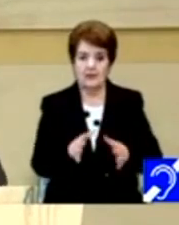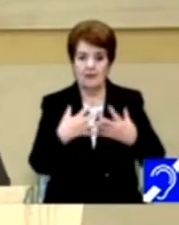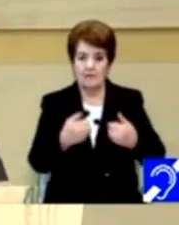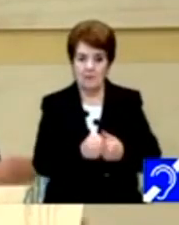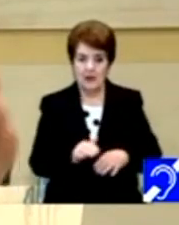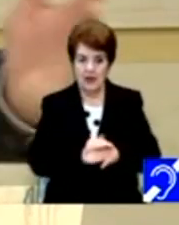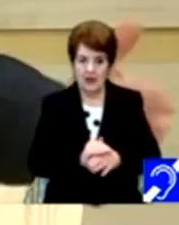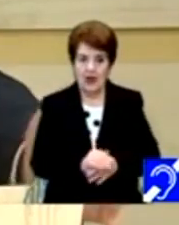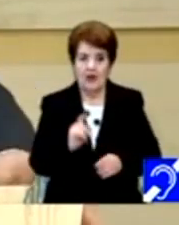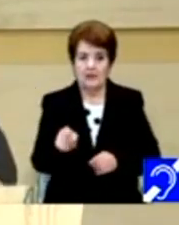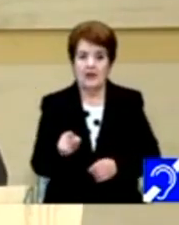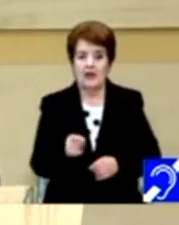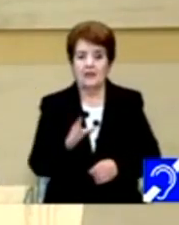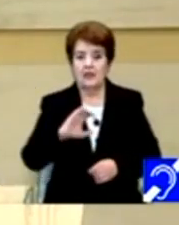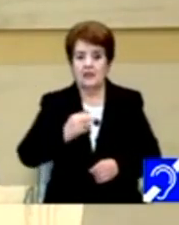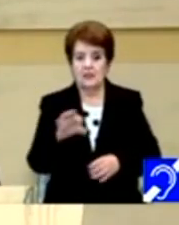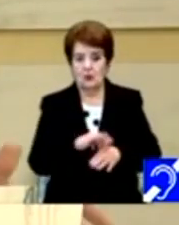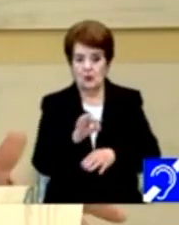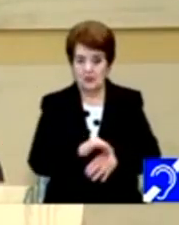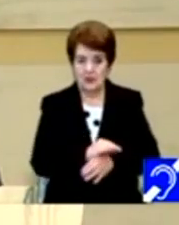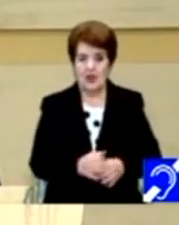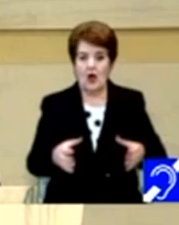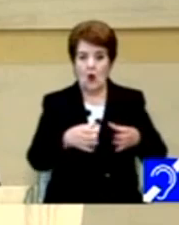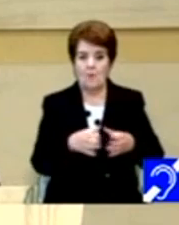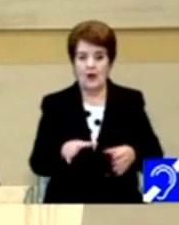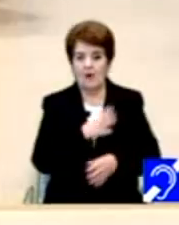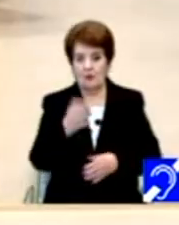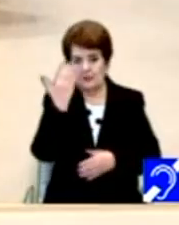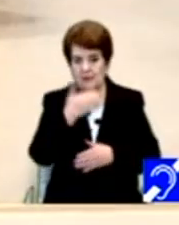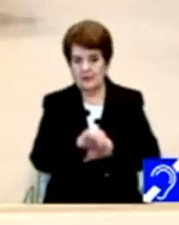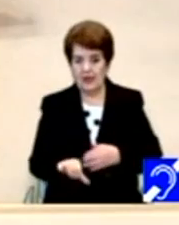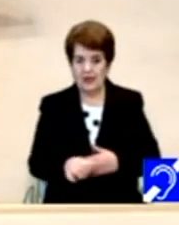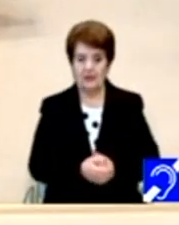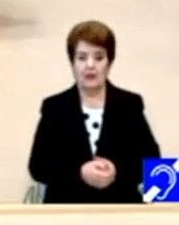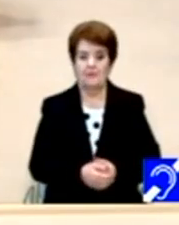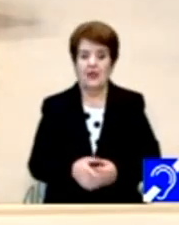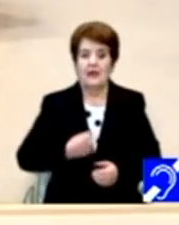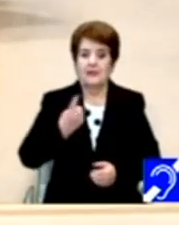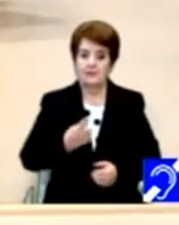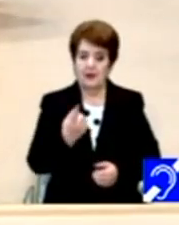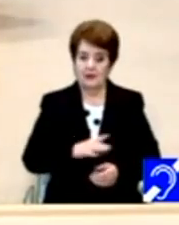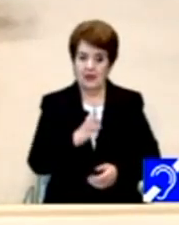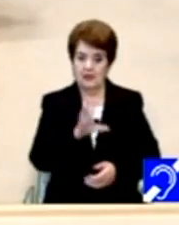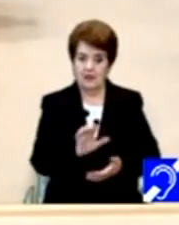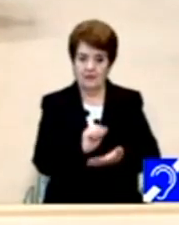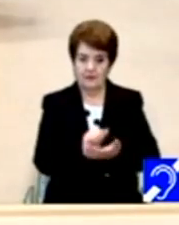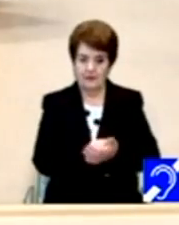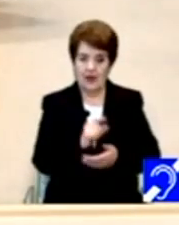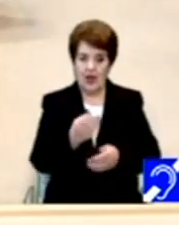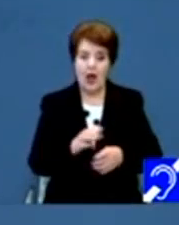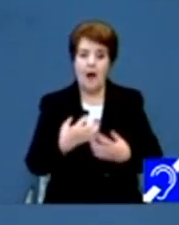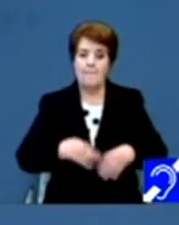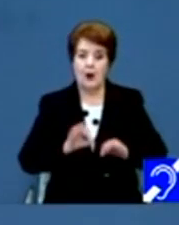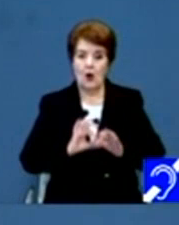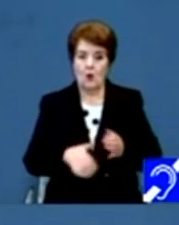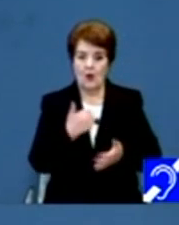familiei, administrată de către soție. Ulterior, compania a fost înstrăinată. Inspectoratul de Integritate a trimis dosarul la Procuratura